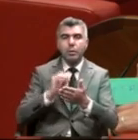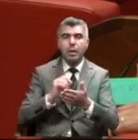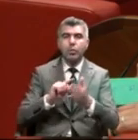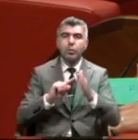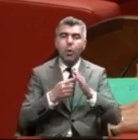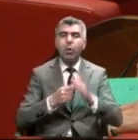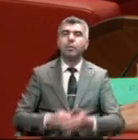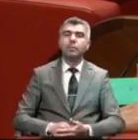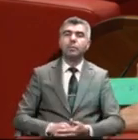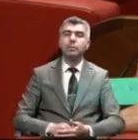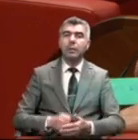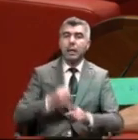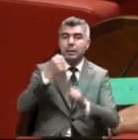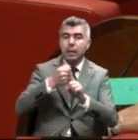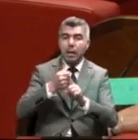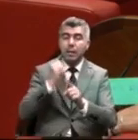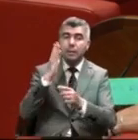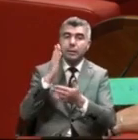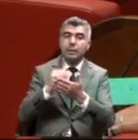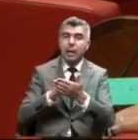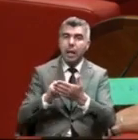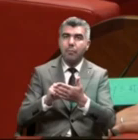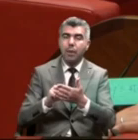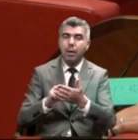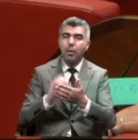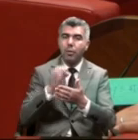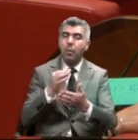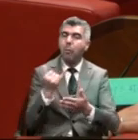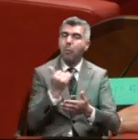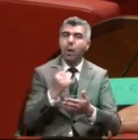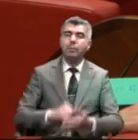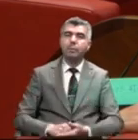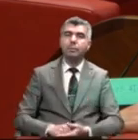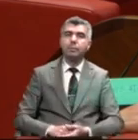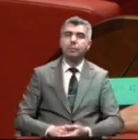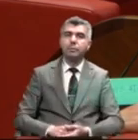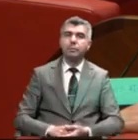الكهرباء الاصلاح ديال الجبايات خيار لا محيد عنه